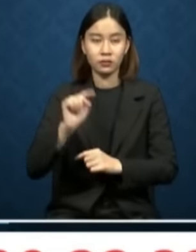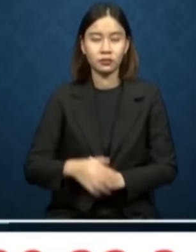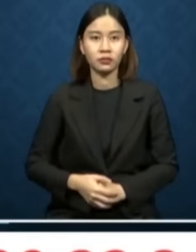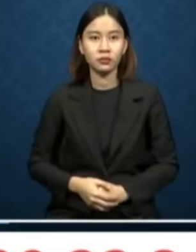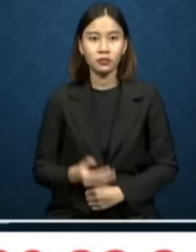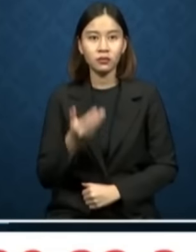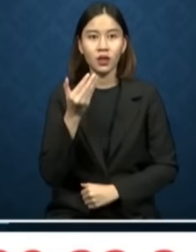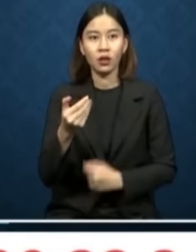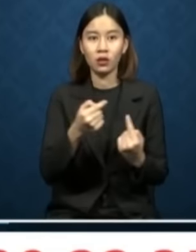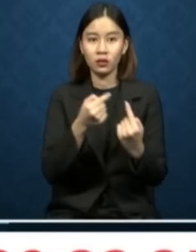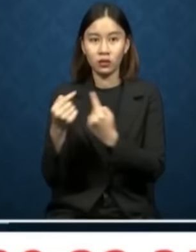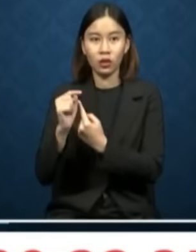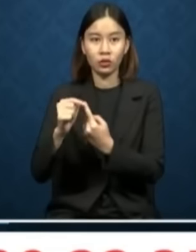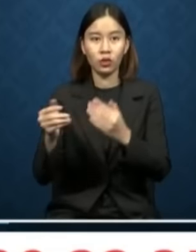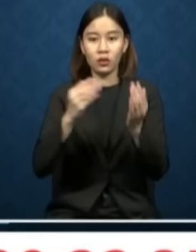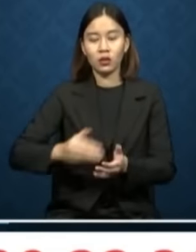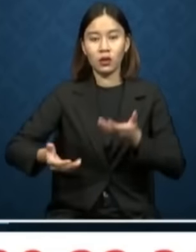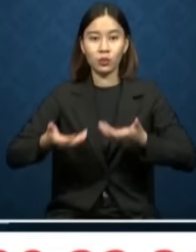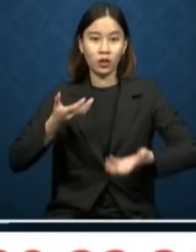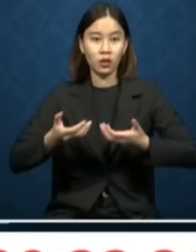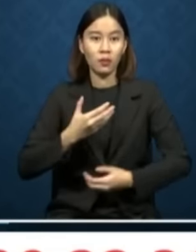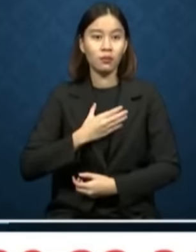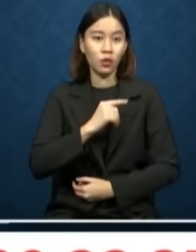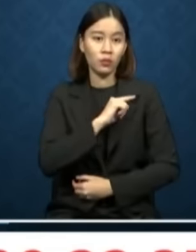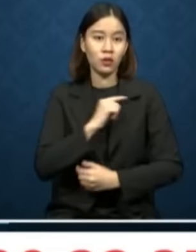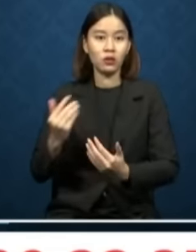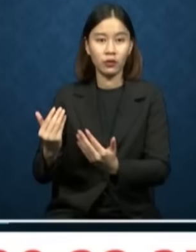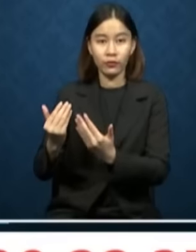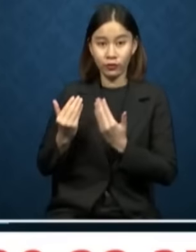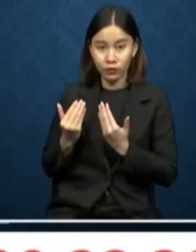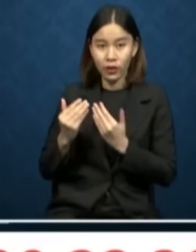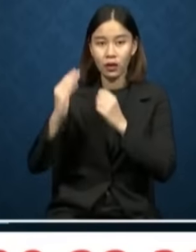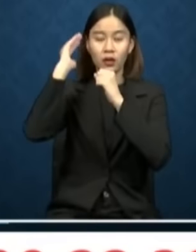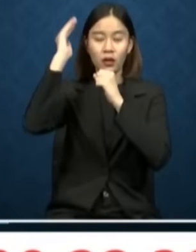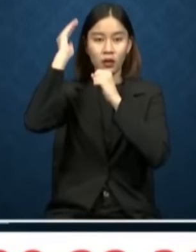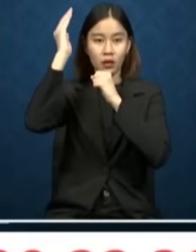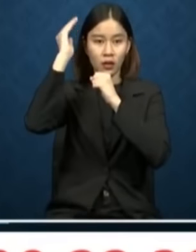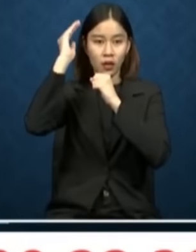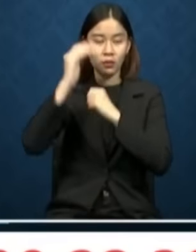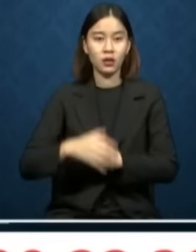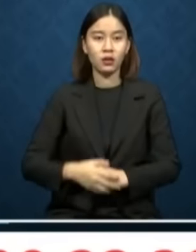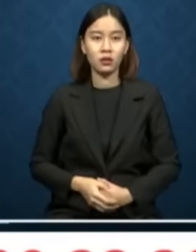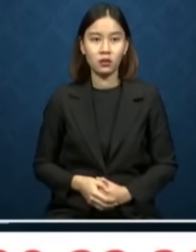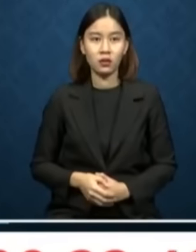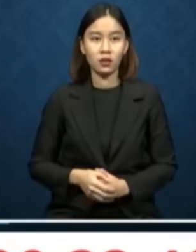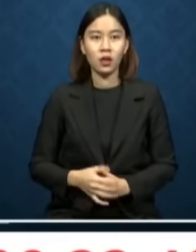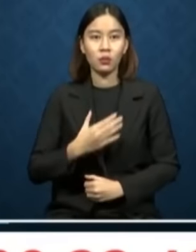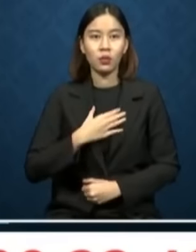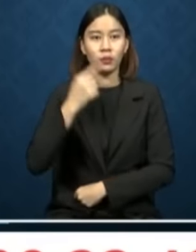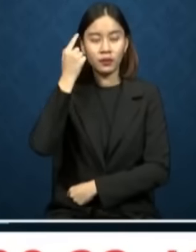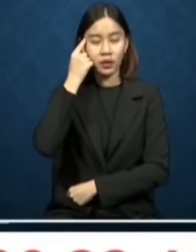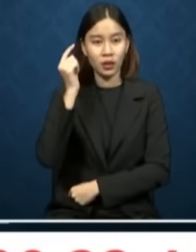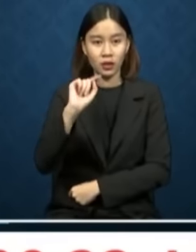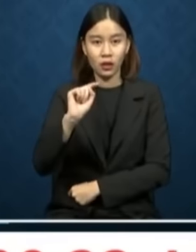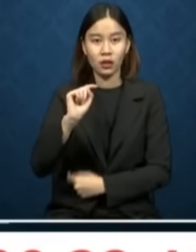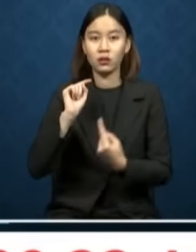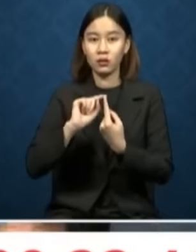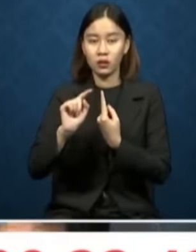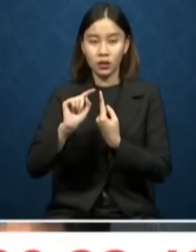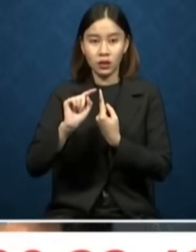ขออนุญาตไปในเรื่องของกระบวนการยุติธรรมซึ่งผมได้รับมอบให้อภิปรายด้วยนะครับแล้วก็ผมคิดว่าในฐ